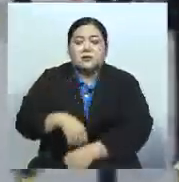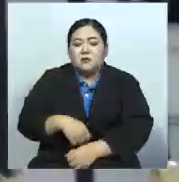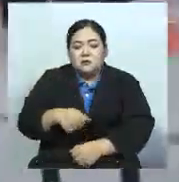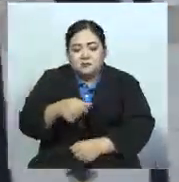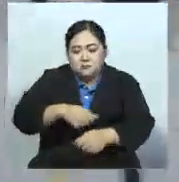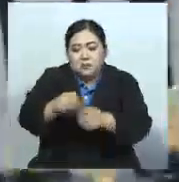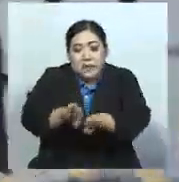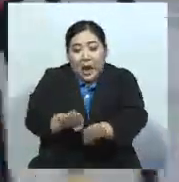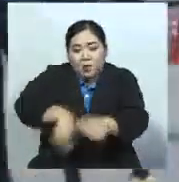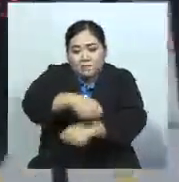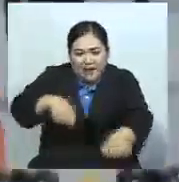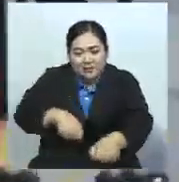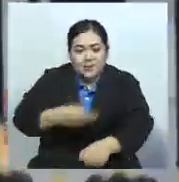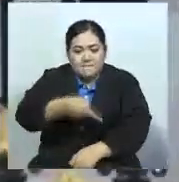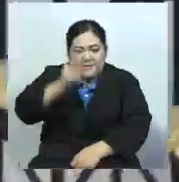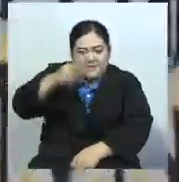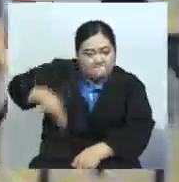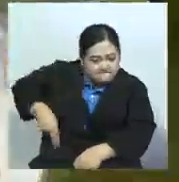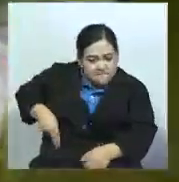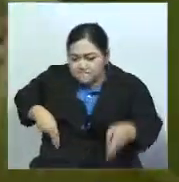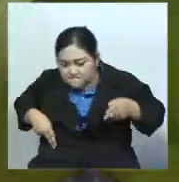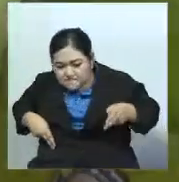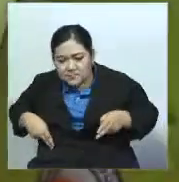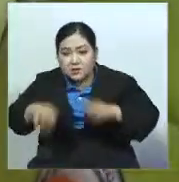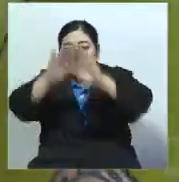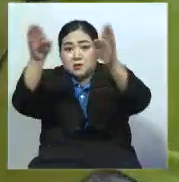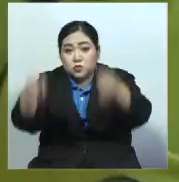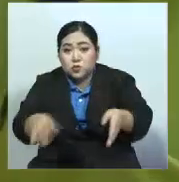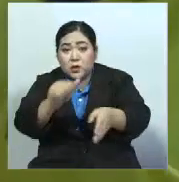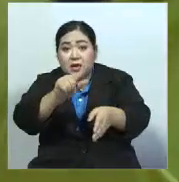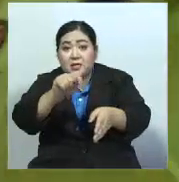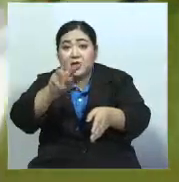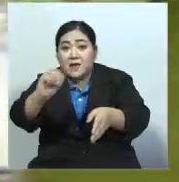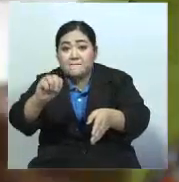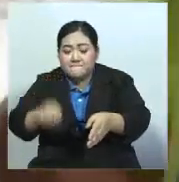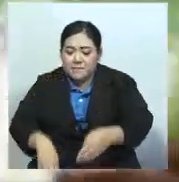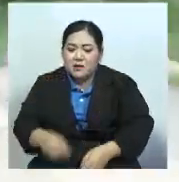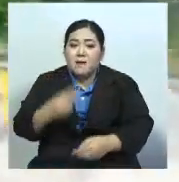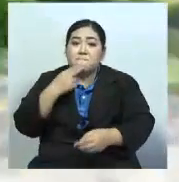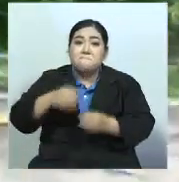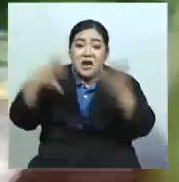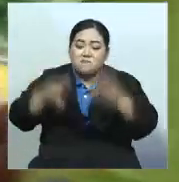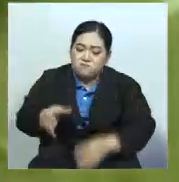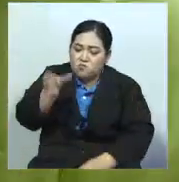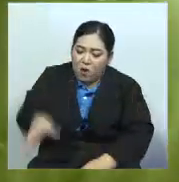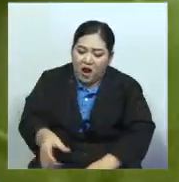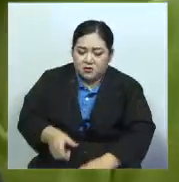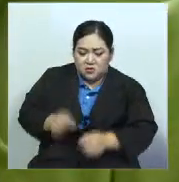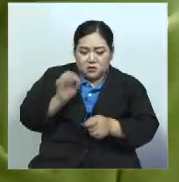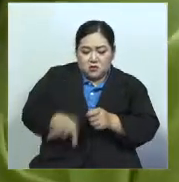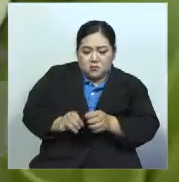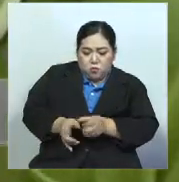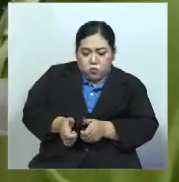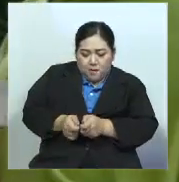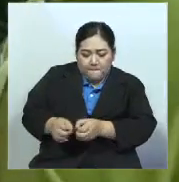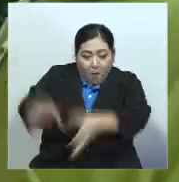1กระบอกจากนั้นเดินไปที่ตู้ ATM นำระเบิดไปวางก่อนจะจุดชนวนลองไปฟังเสียงเจ้าหน้าที่รักษาความปลอด